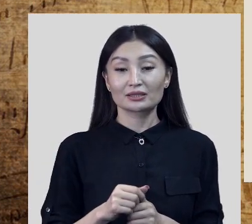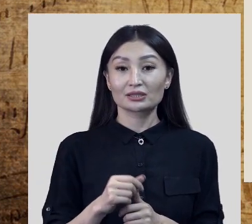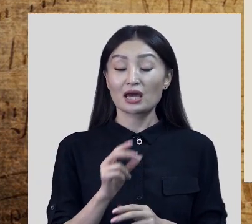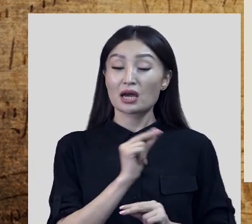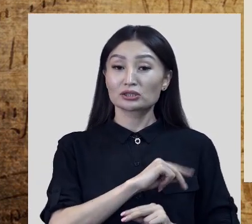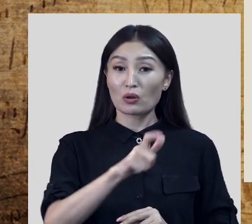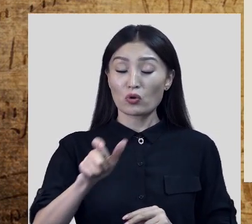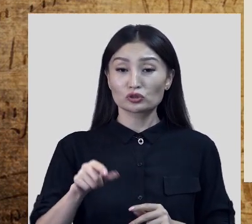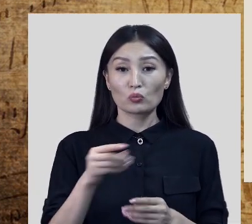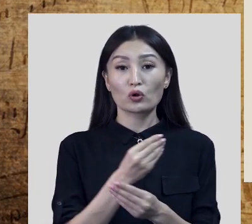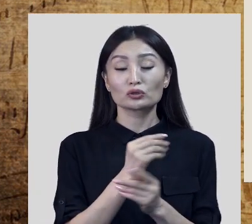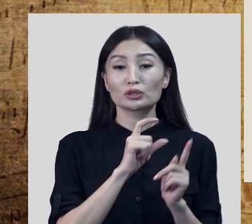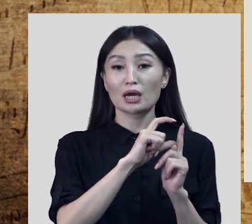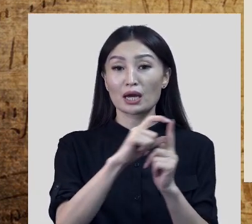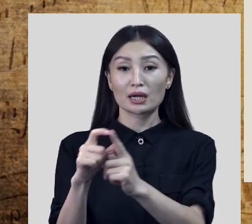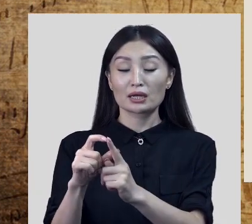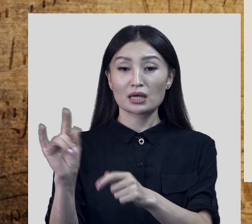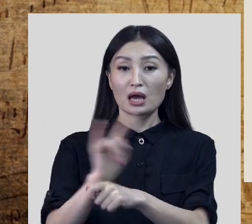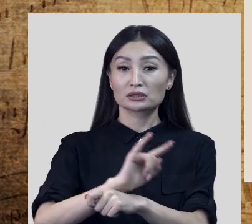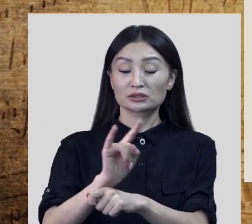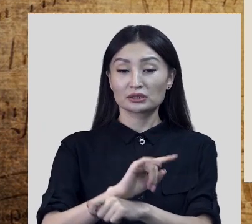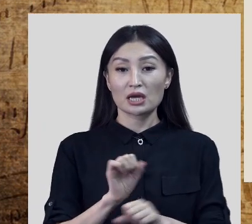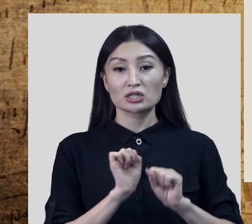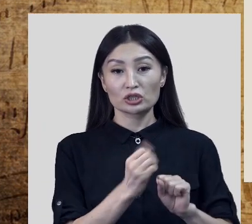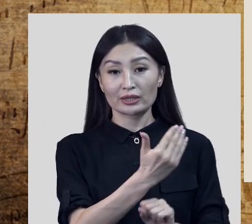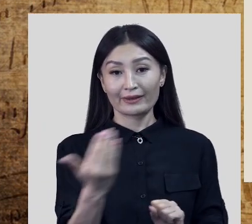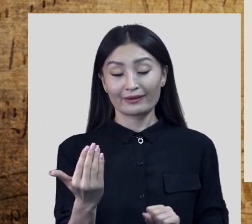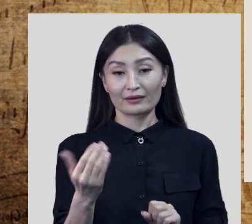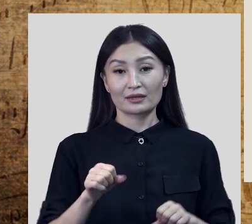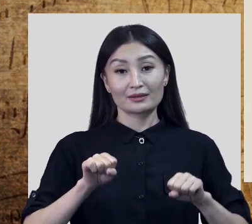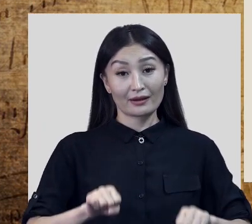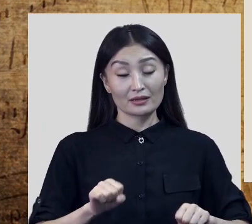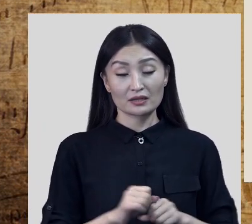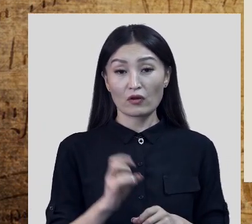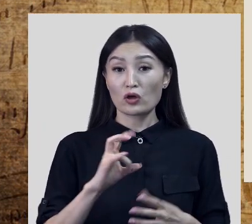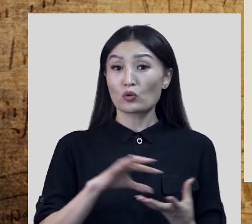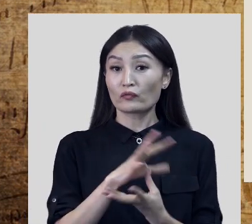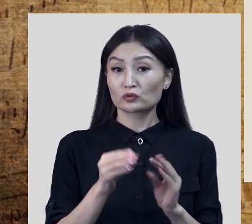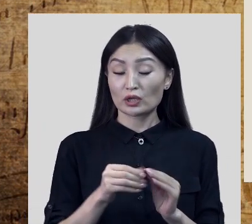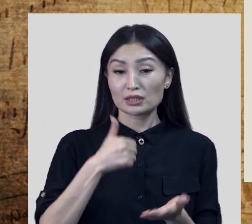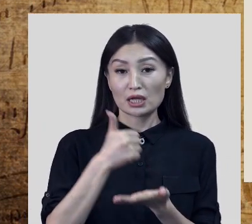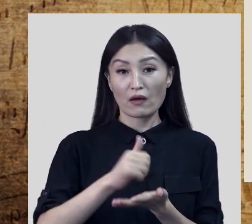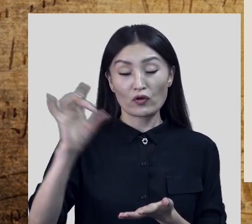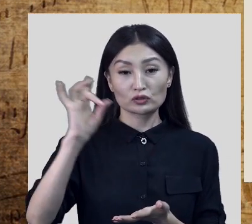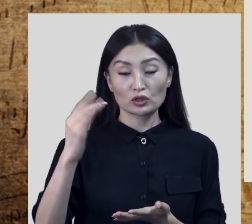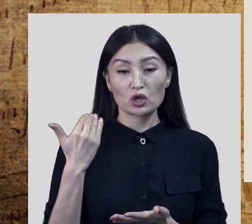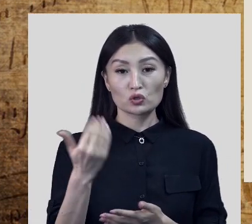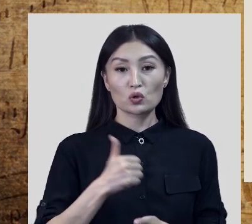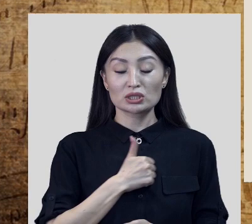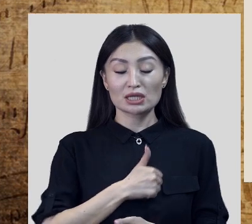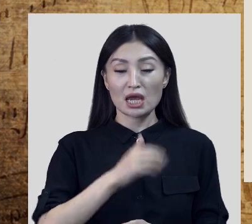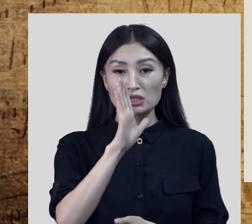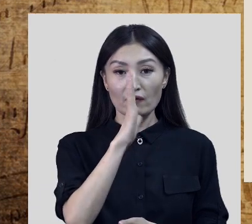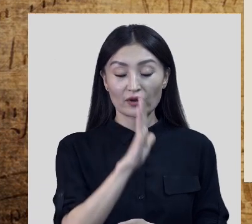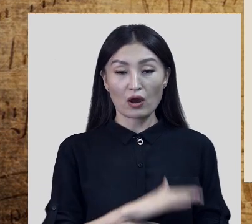даже рабочим он раздавал живые обещание защитить их интересы в результате главой республики стал ее злейший